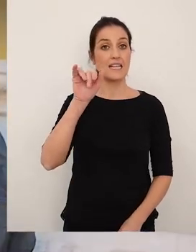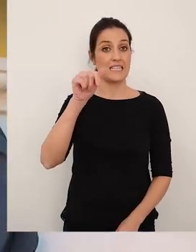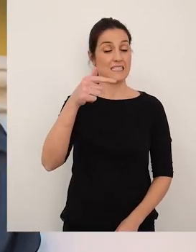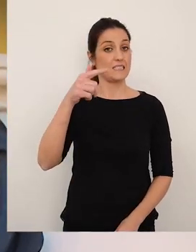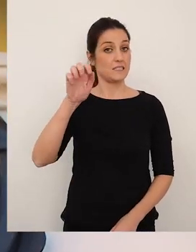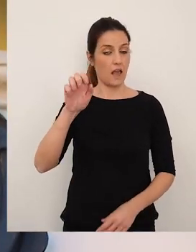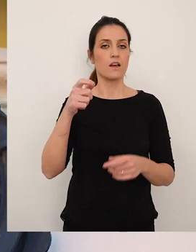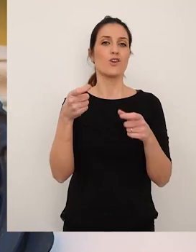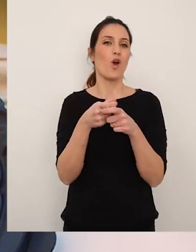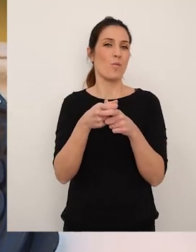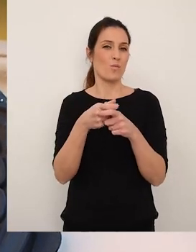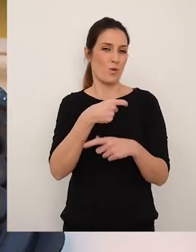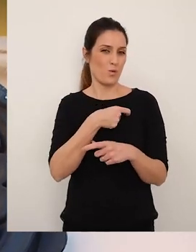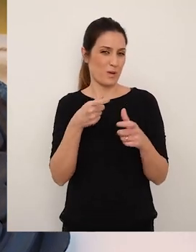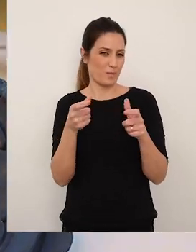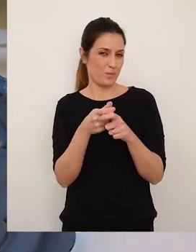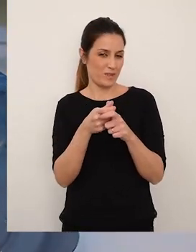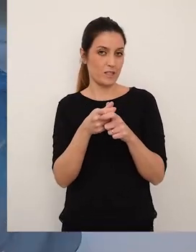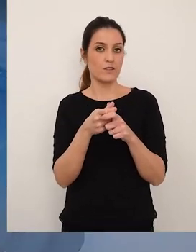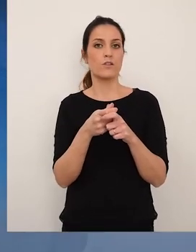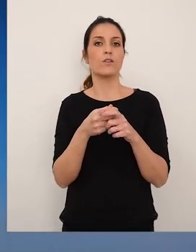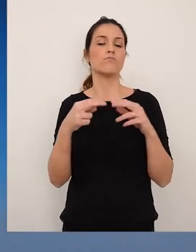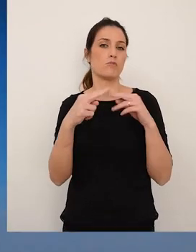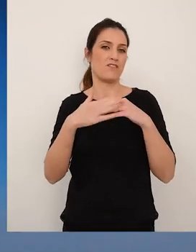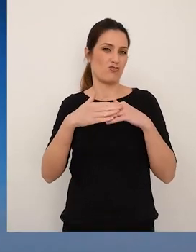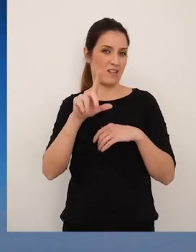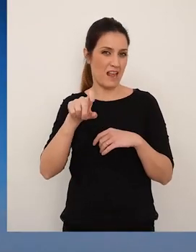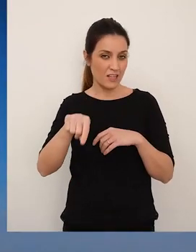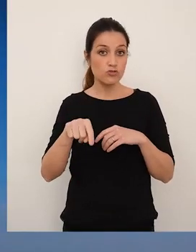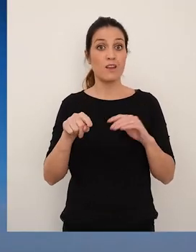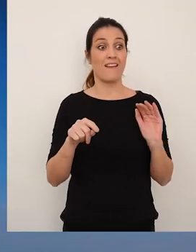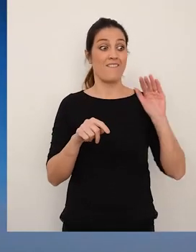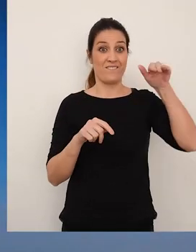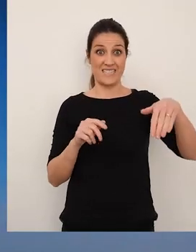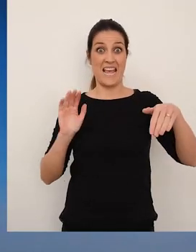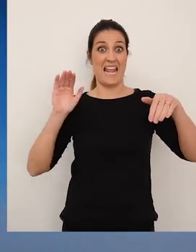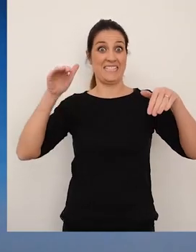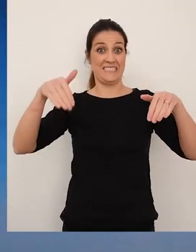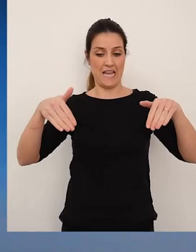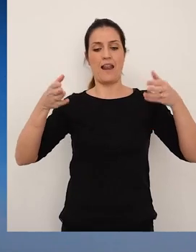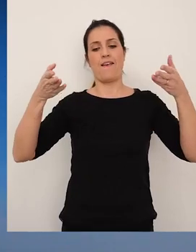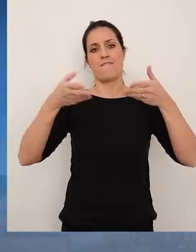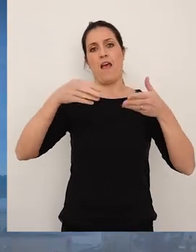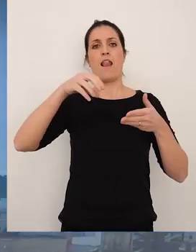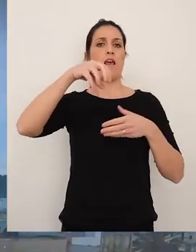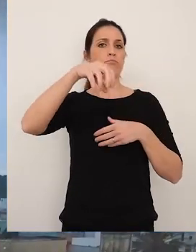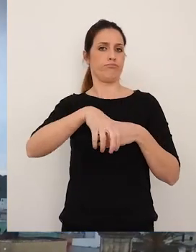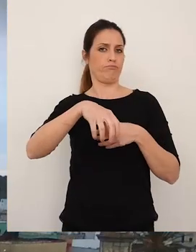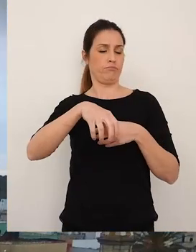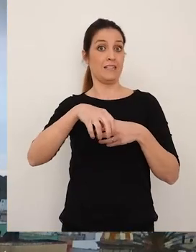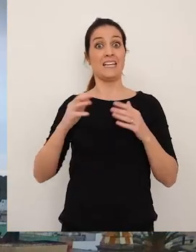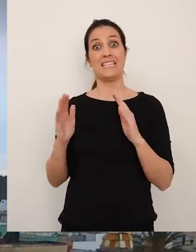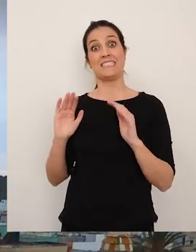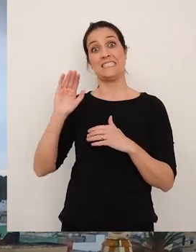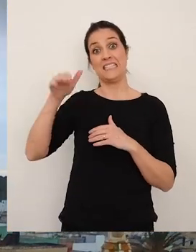Alliste è un piccolo comune della provincia di Lecce, collocato in una valle compresa tra due vicine serre, la cosiddetta Serra Orientale e la Serra